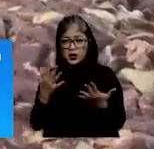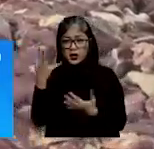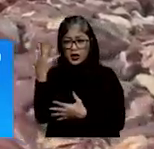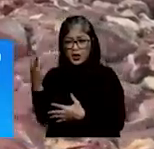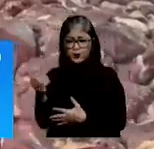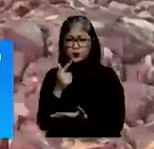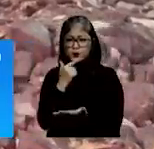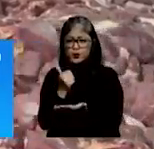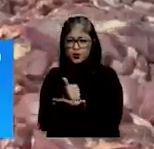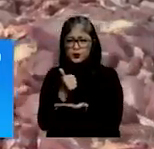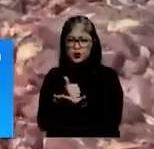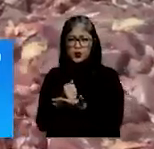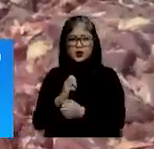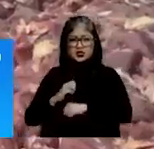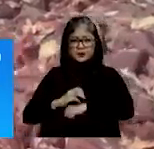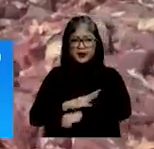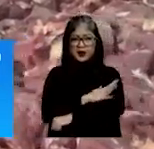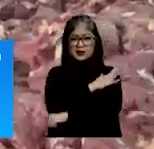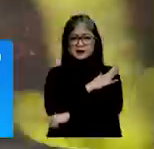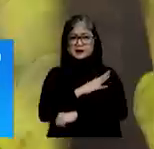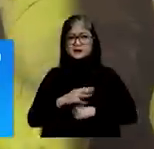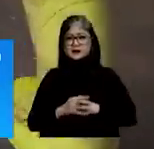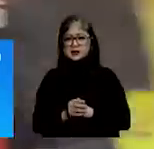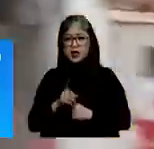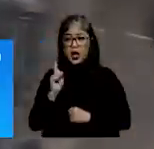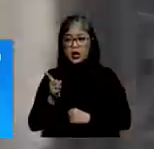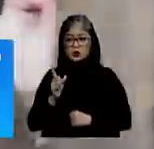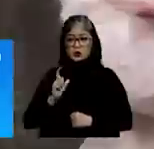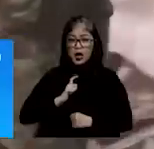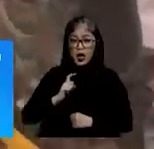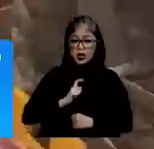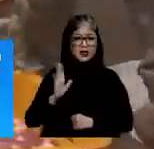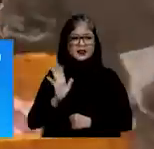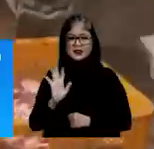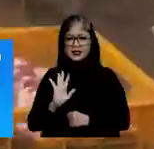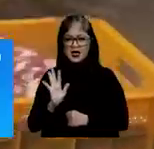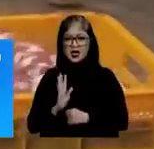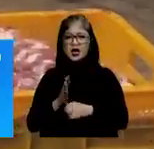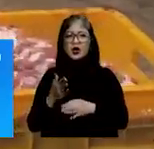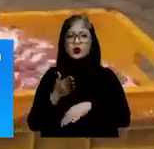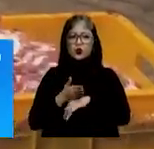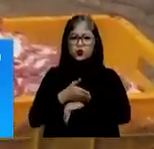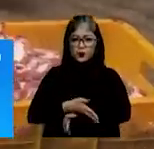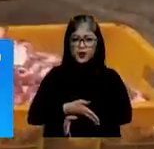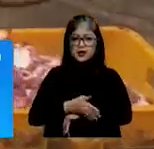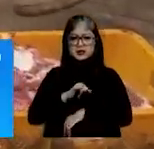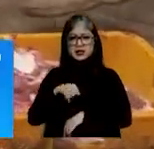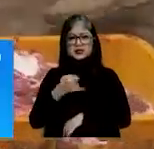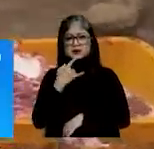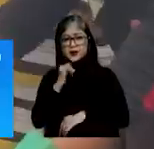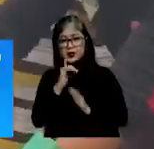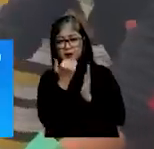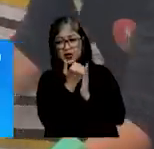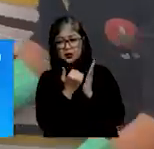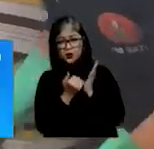sangatlah menginspirasi. Tak perlu harta berlimpah. Berkurban sebagai wujud ketaatan menjalankan perintah agama